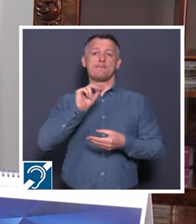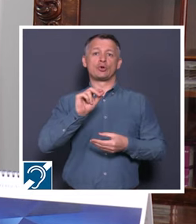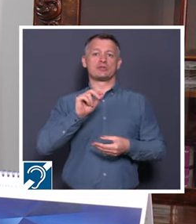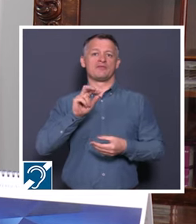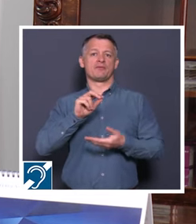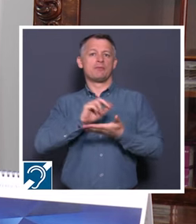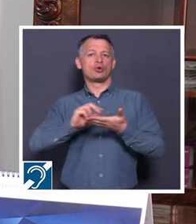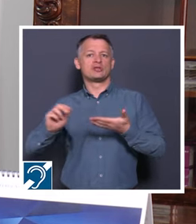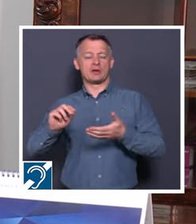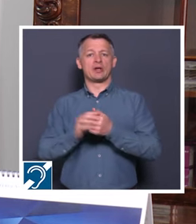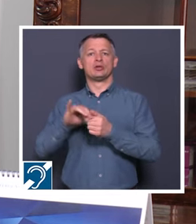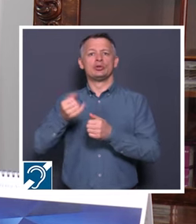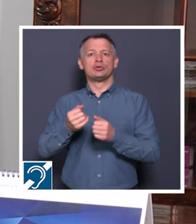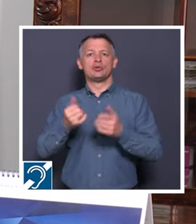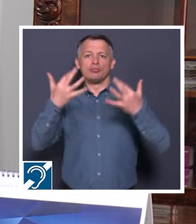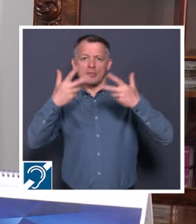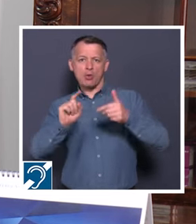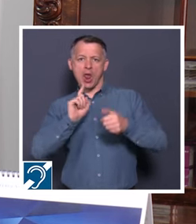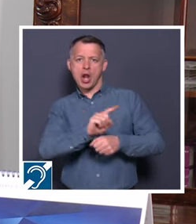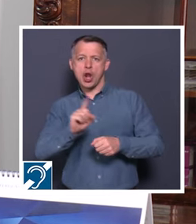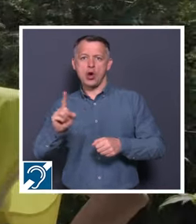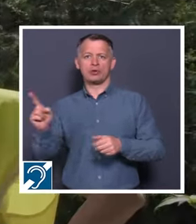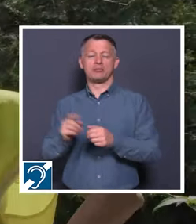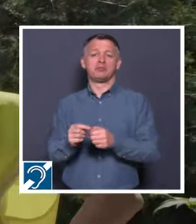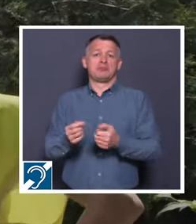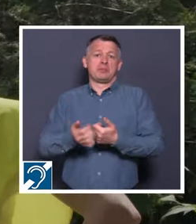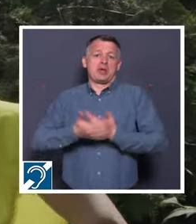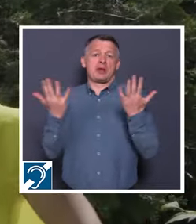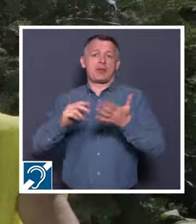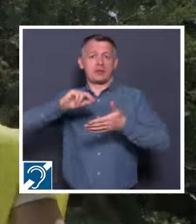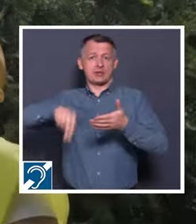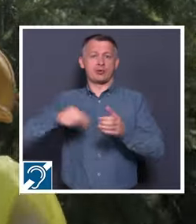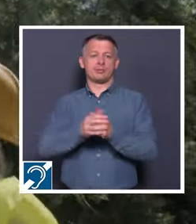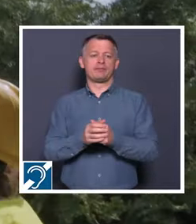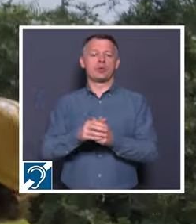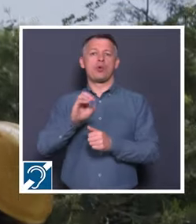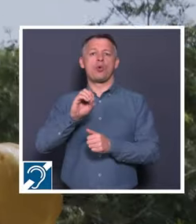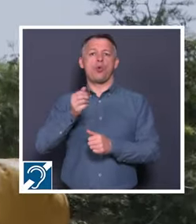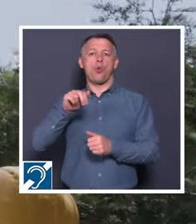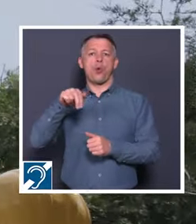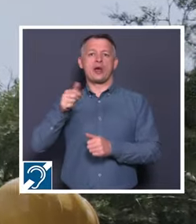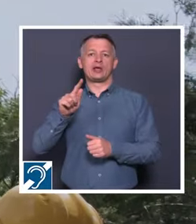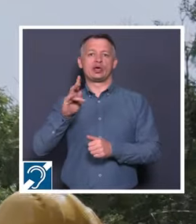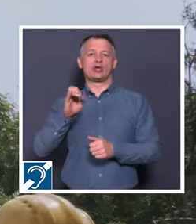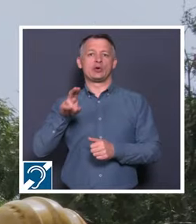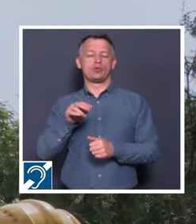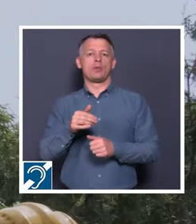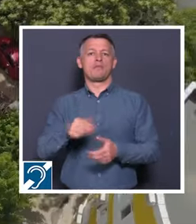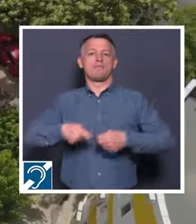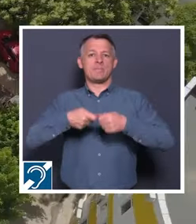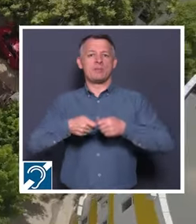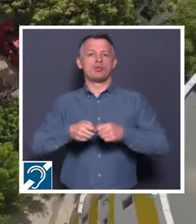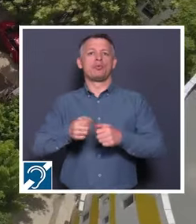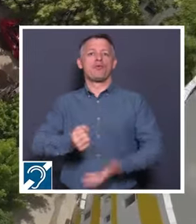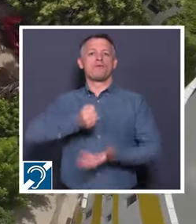cu o evidențiere clară a lor, se rezolvă foarte repede. Oana Gheorghiu, membru fondator al Asociației Dăruiește Viață, care a construit